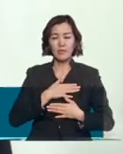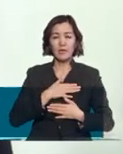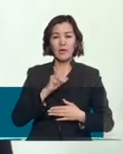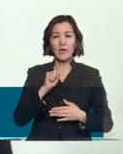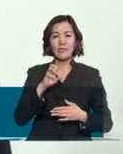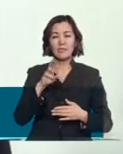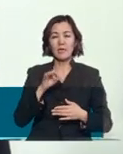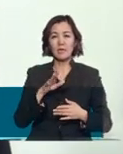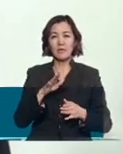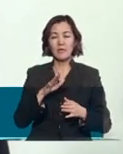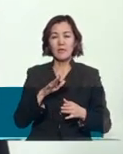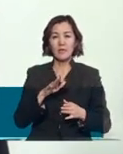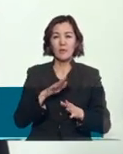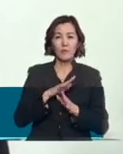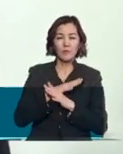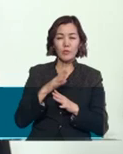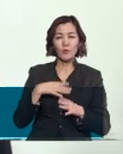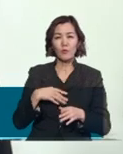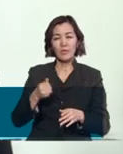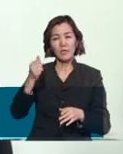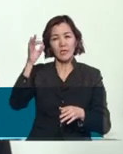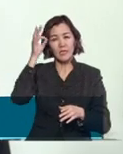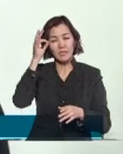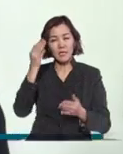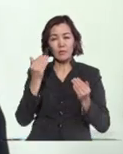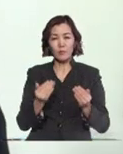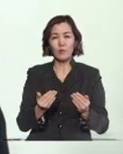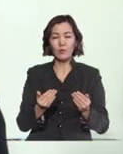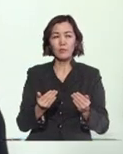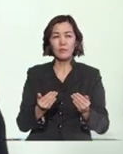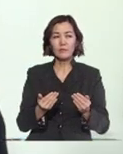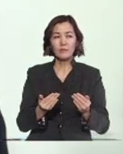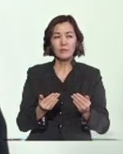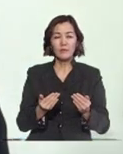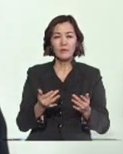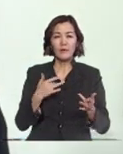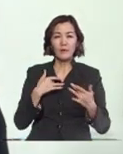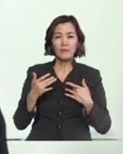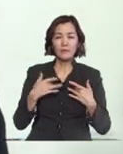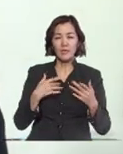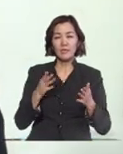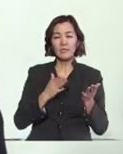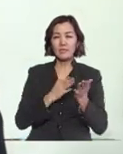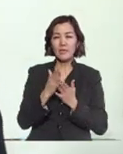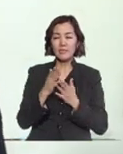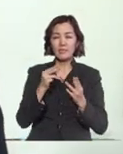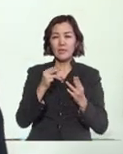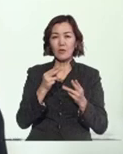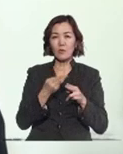өмірден өтті. Соны еске алып бүгін міне осы мына театр саласында бір